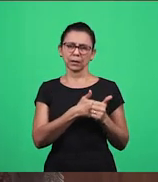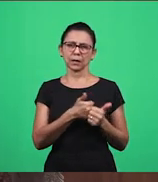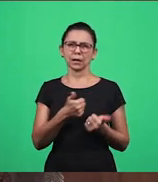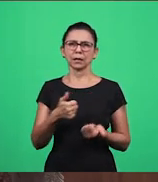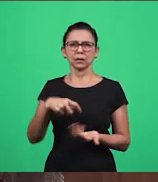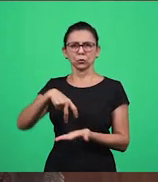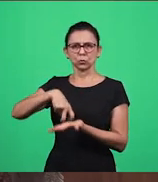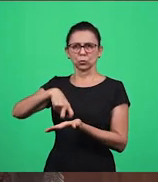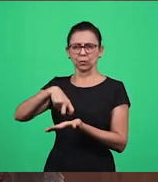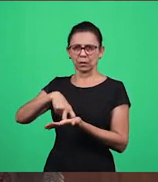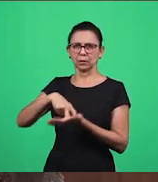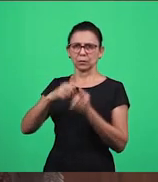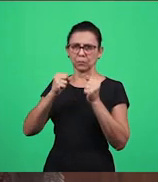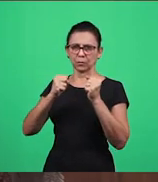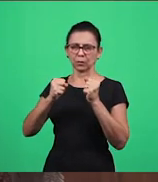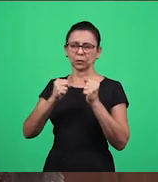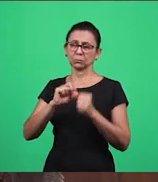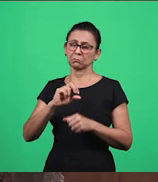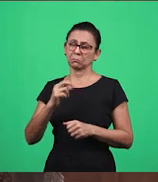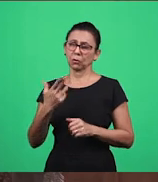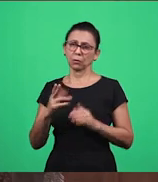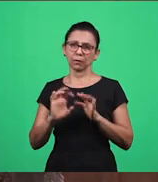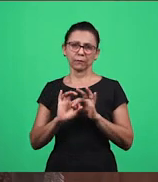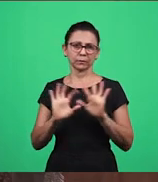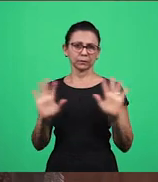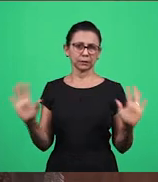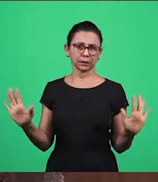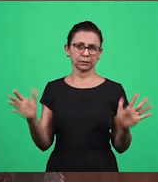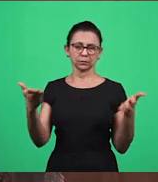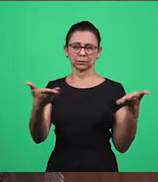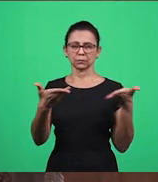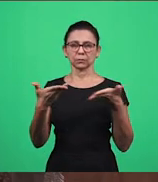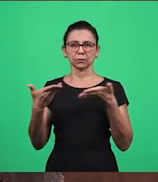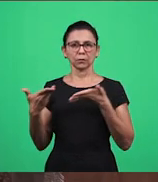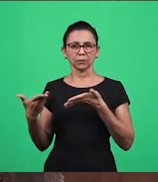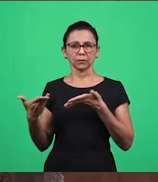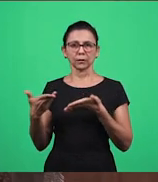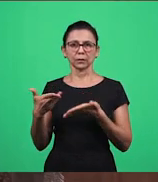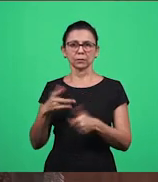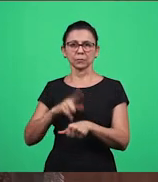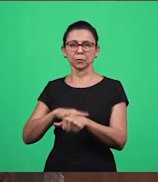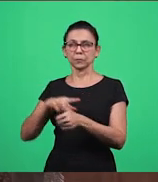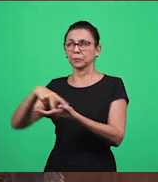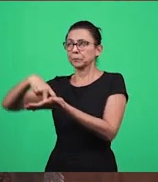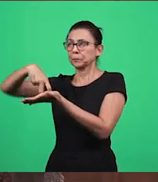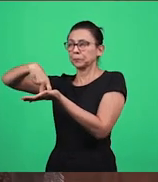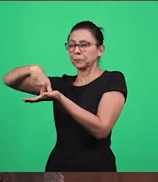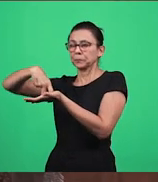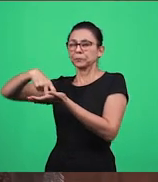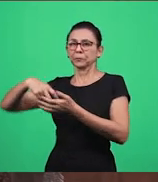хотите вместе с нами склониться пред Богом, можете склонить. Если нет,